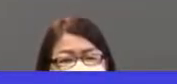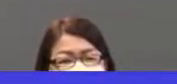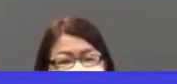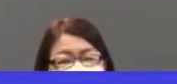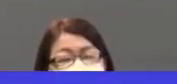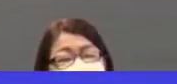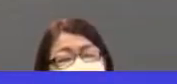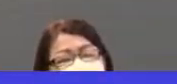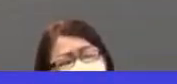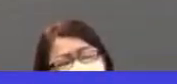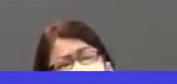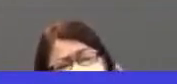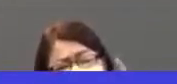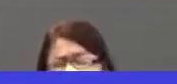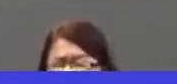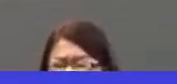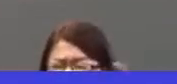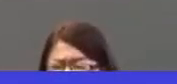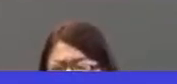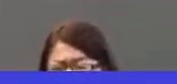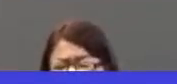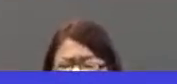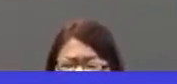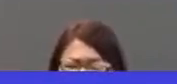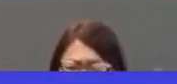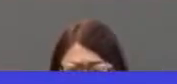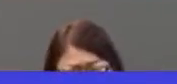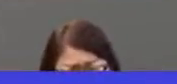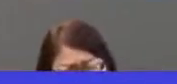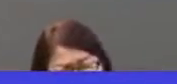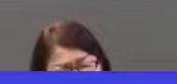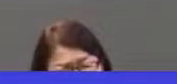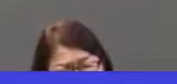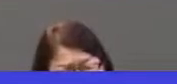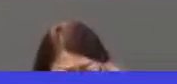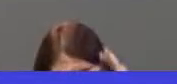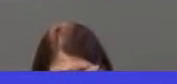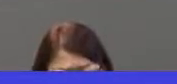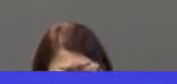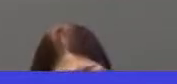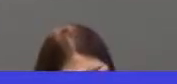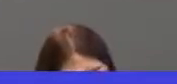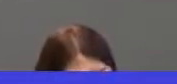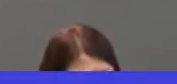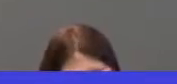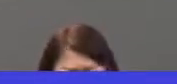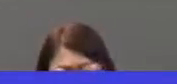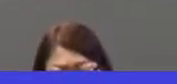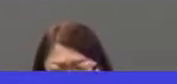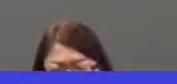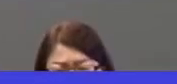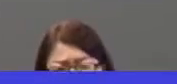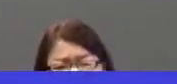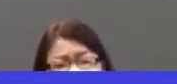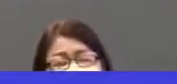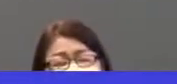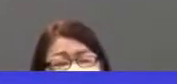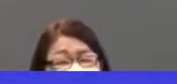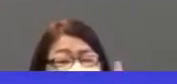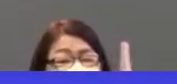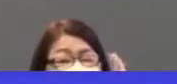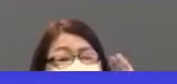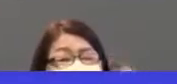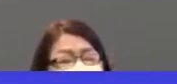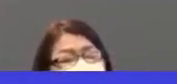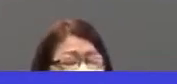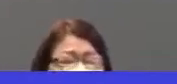ไปทีนี้ขั้นตอนการสอบสวนข้อเท็จจริงในการถอดถอนคุณสุนทรจากตำแหน่งนายกอบจ.ปราจีนบุรีเนี่ยท่านผู้ว่าจะต้องตั้งกรรมการขึ้นมาตรวจสอบ